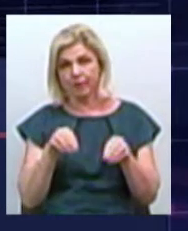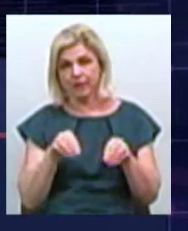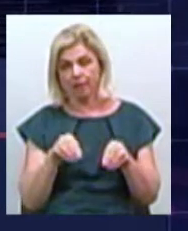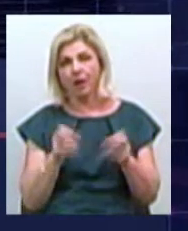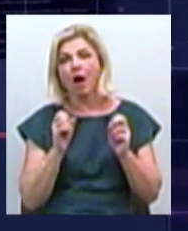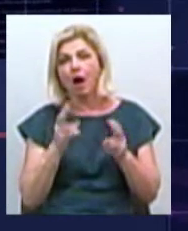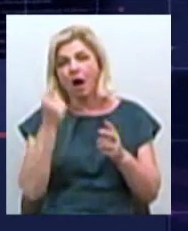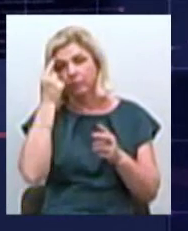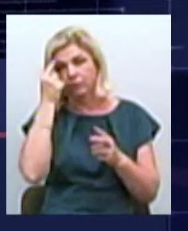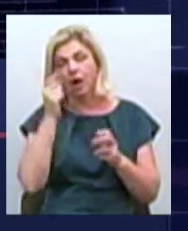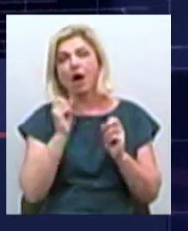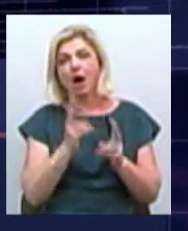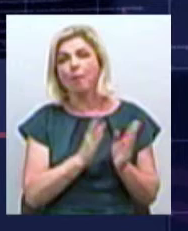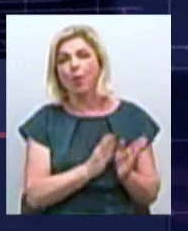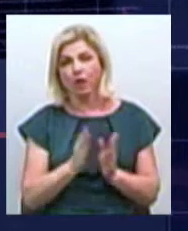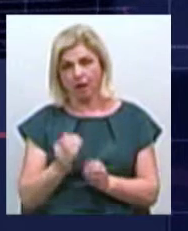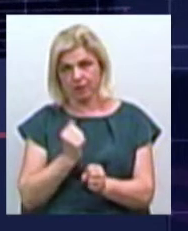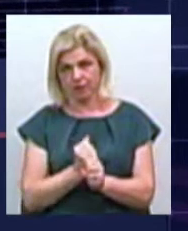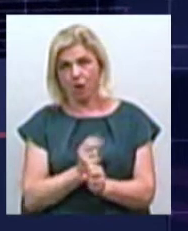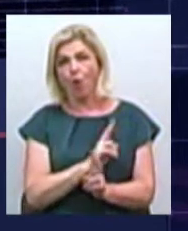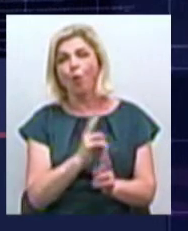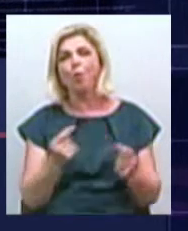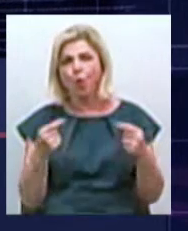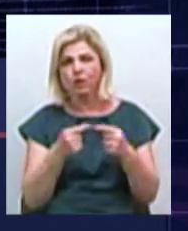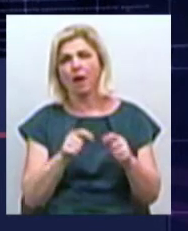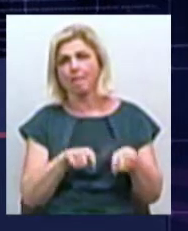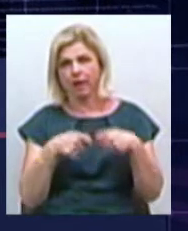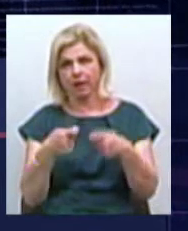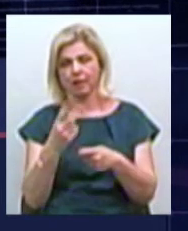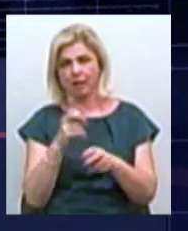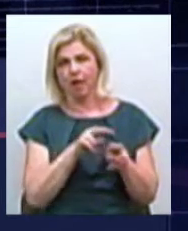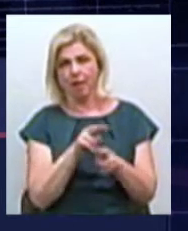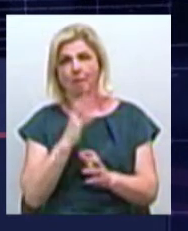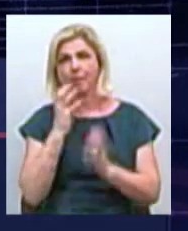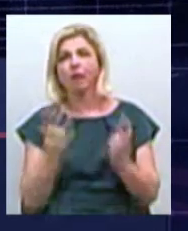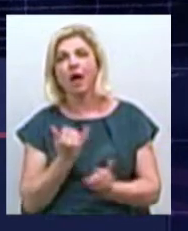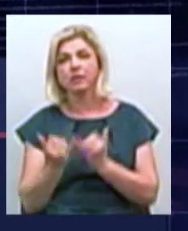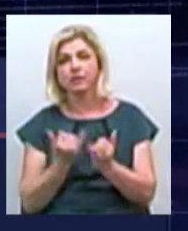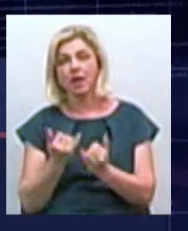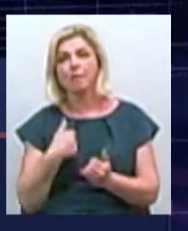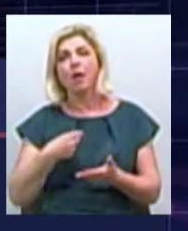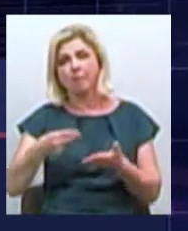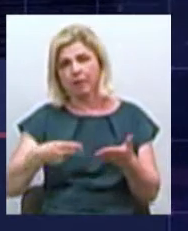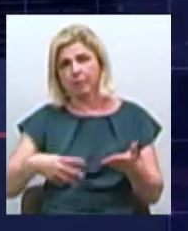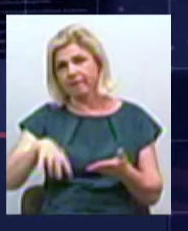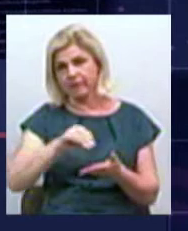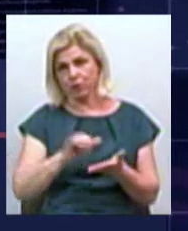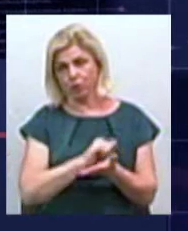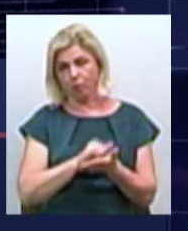продумати цю методику? Кому конкретно передати це на баланс? Ми зі свого боку написали всі документи. Все